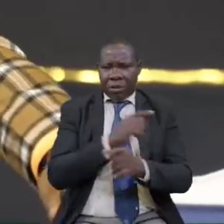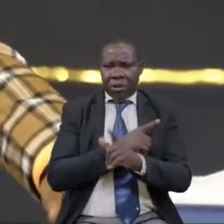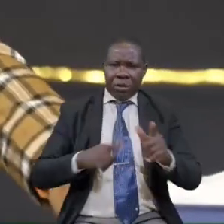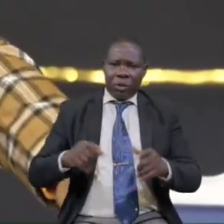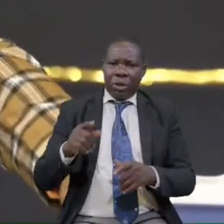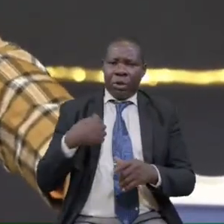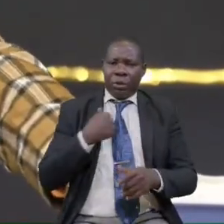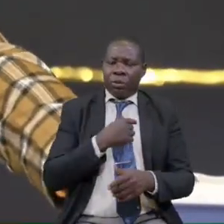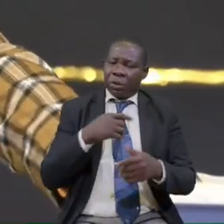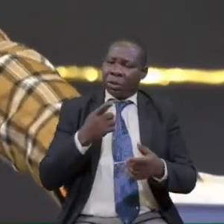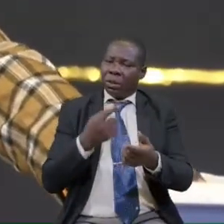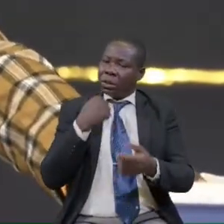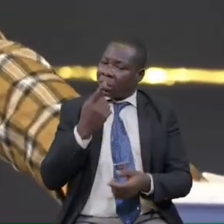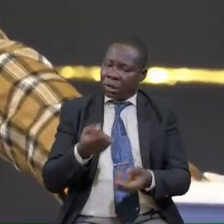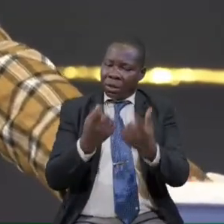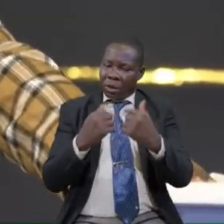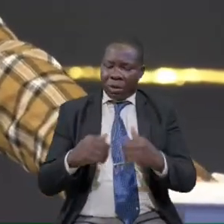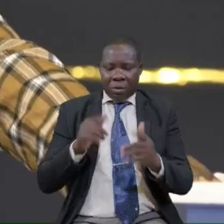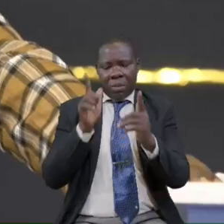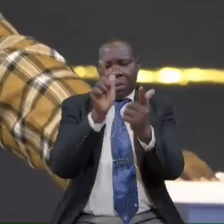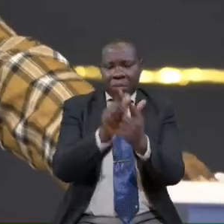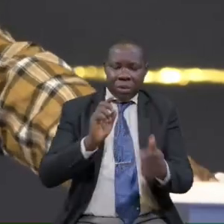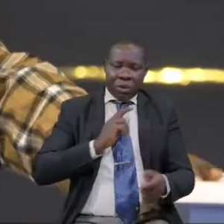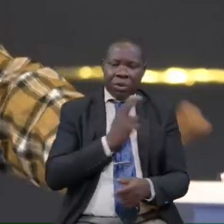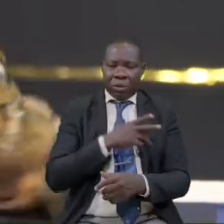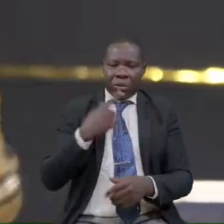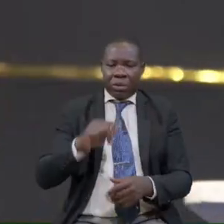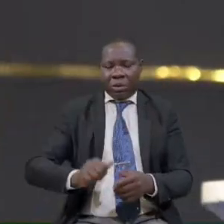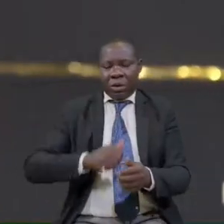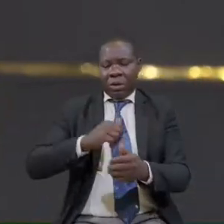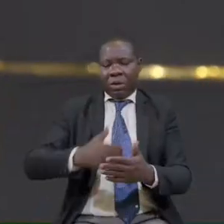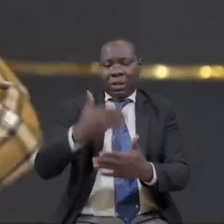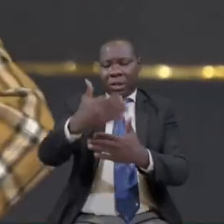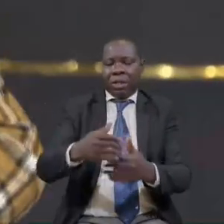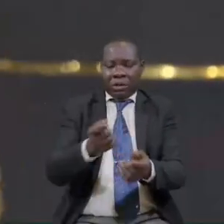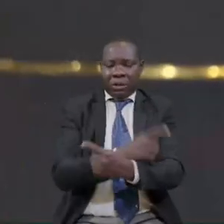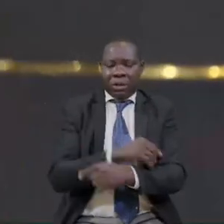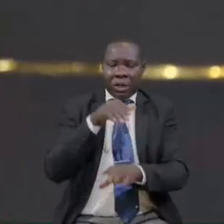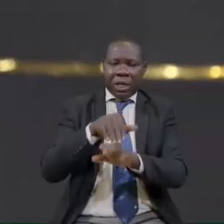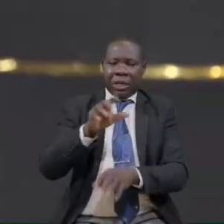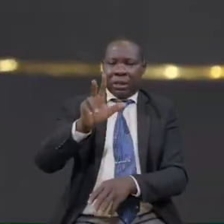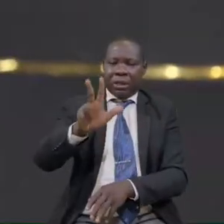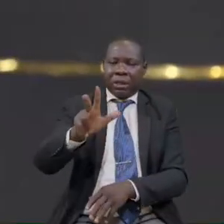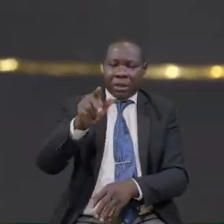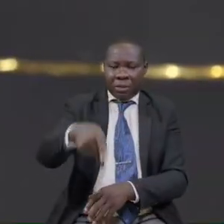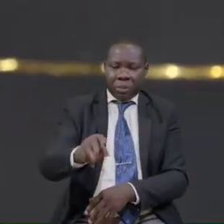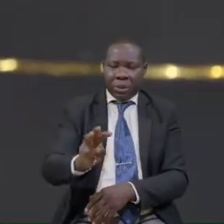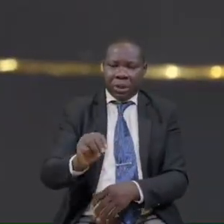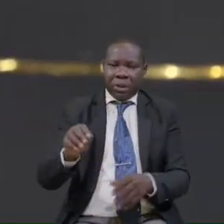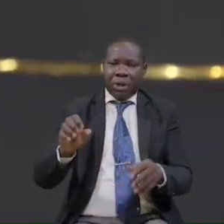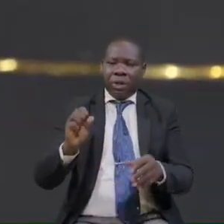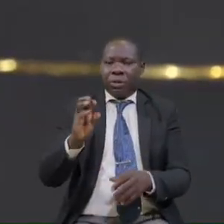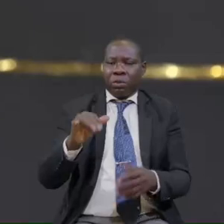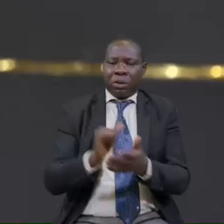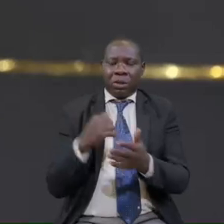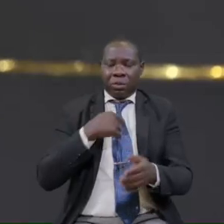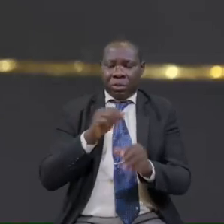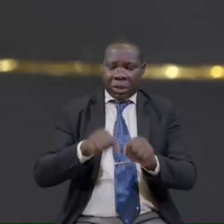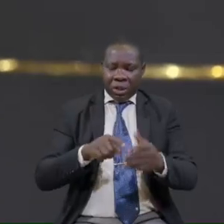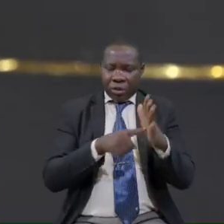vous avoir donné votre vie au Seigneur, et que venez ici, demain à 15h, afin de vous montrer la